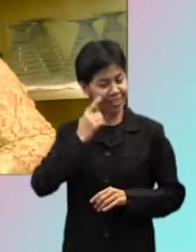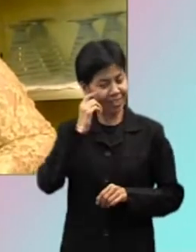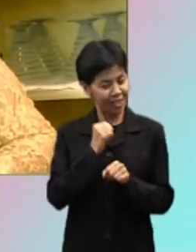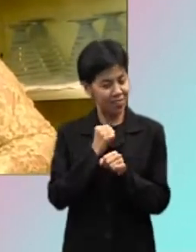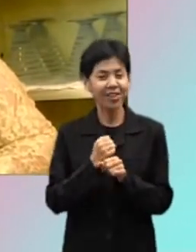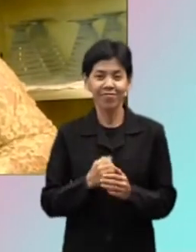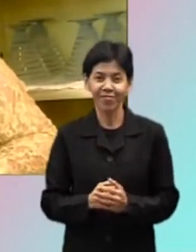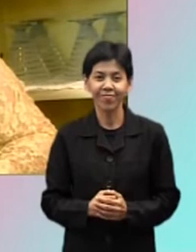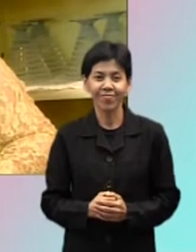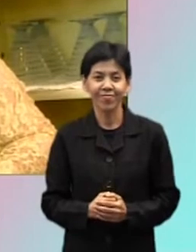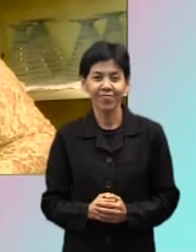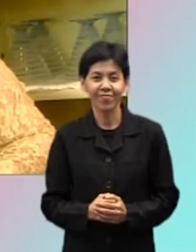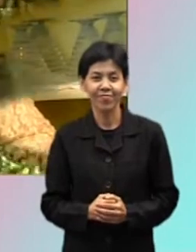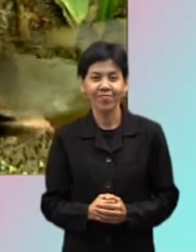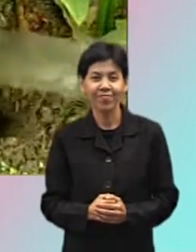ที่ทำให้คิดได้อะนะคะ